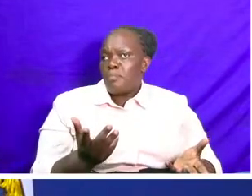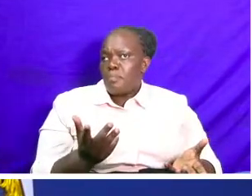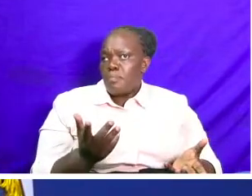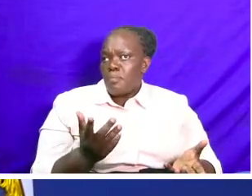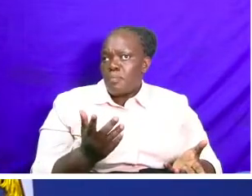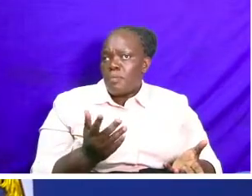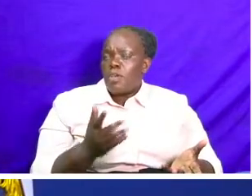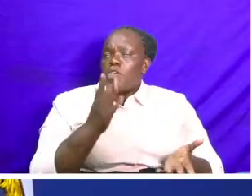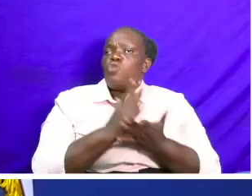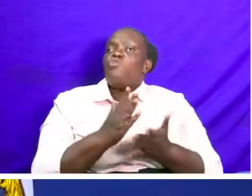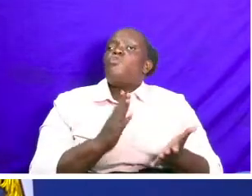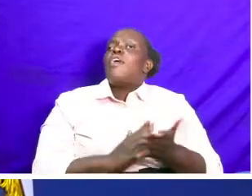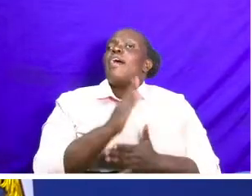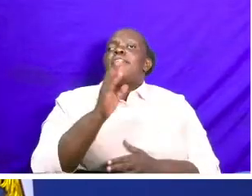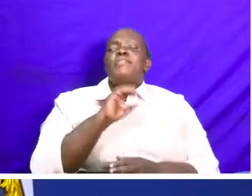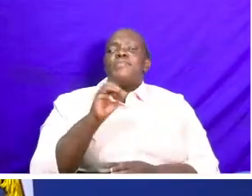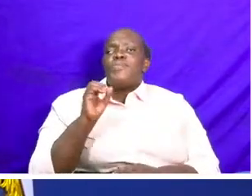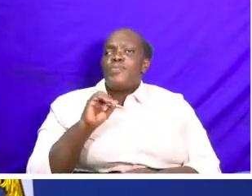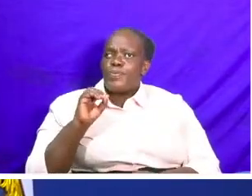Haiko haki